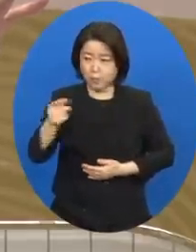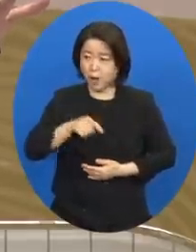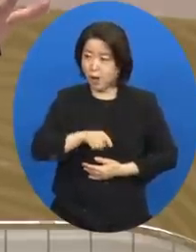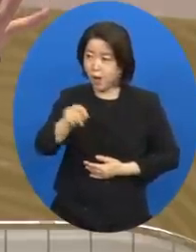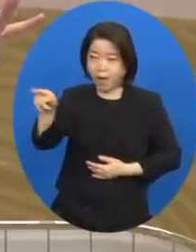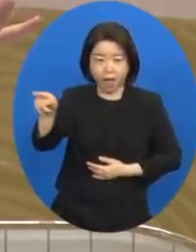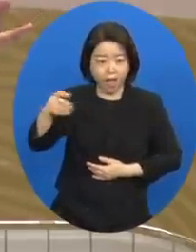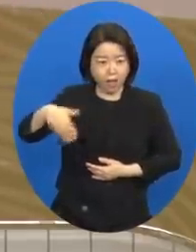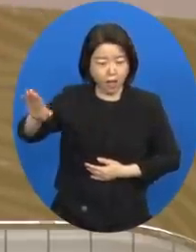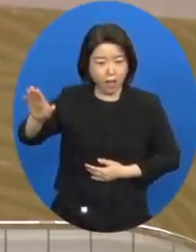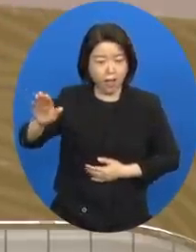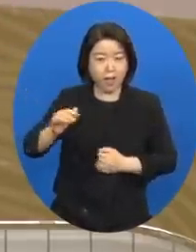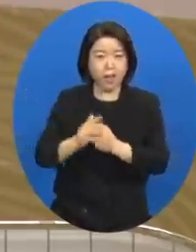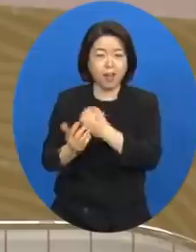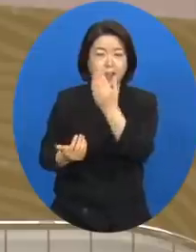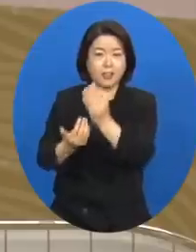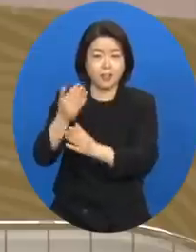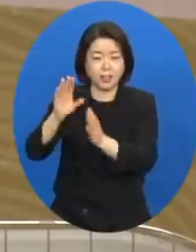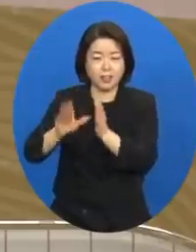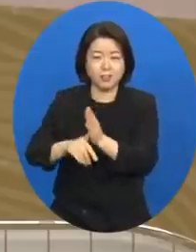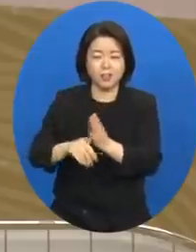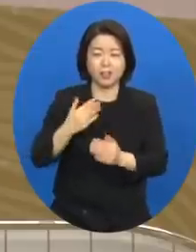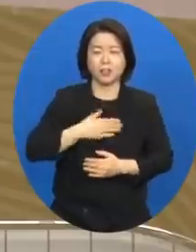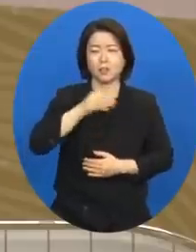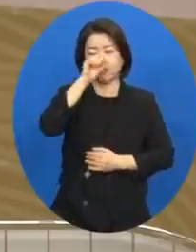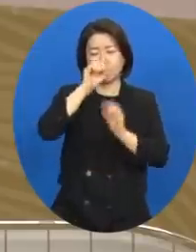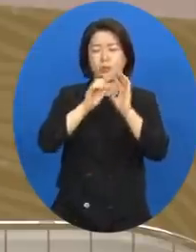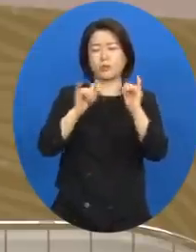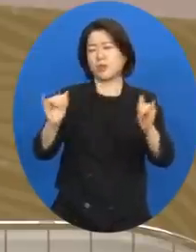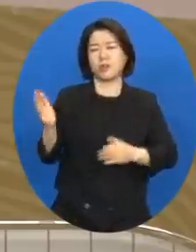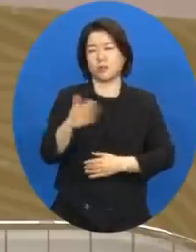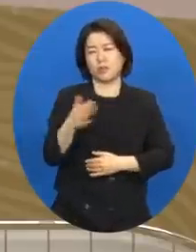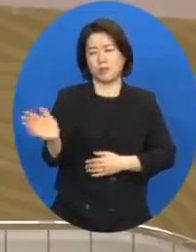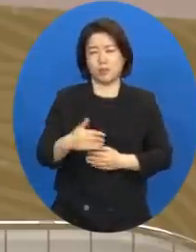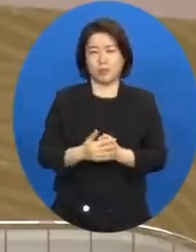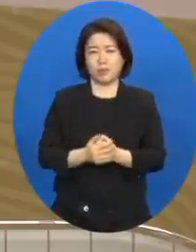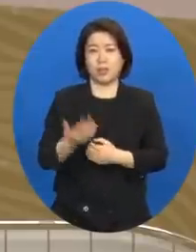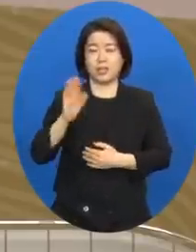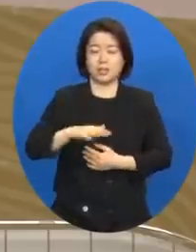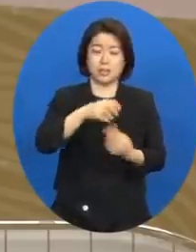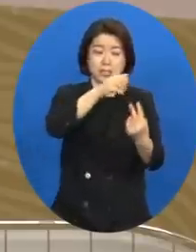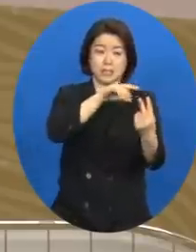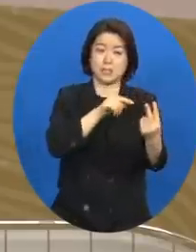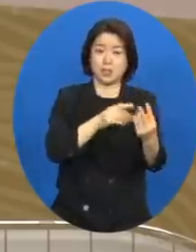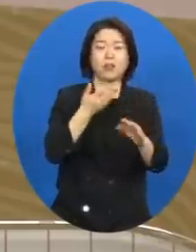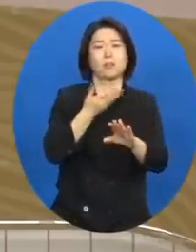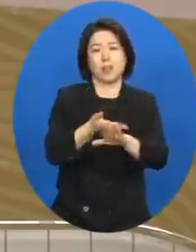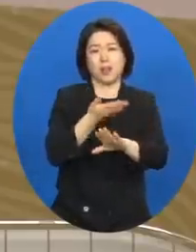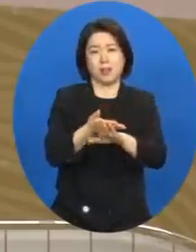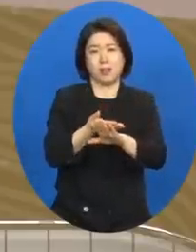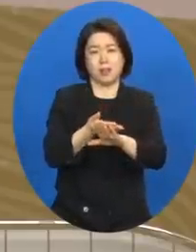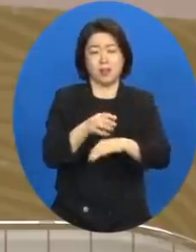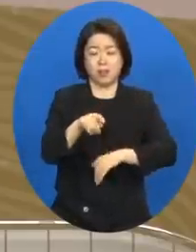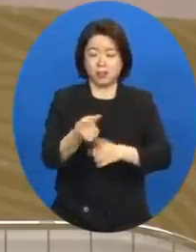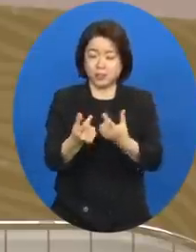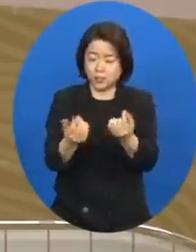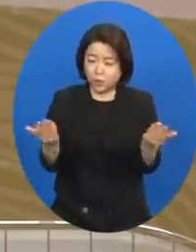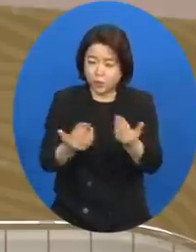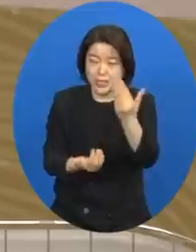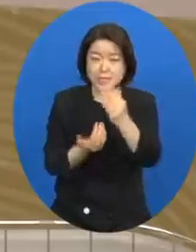생길 때 기분 좋을 사람이 누가 있어요? 그런데 세례요한은 달랐어요. 그런 일이 벌어질